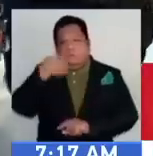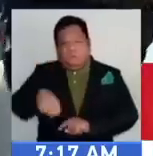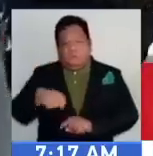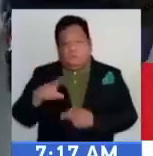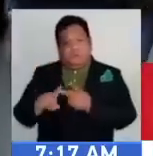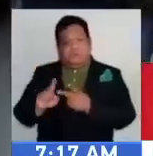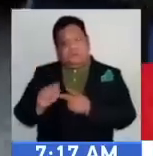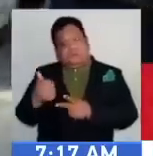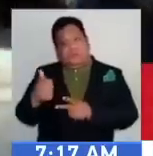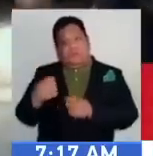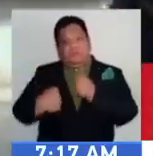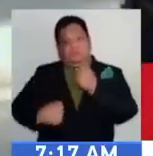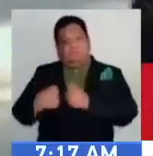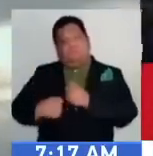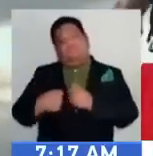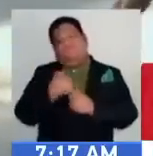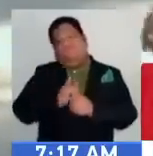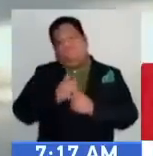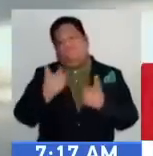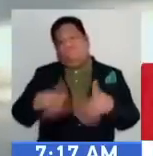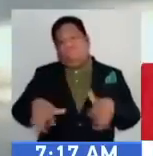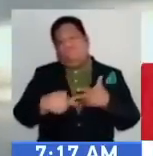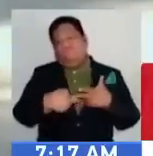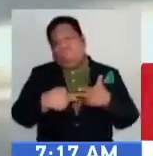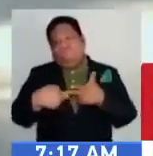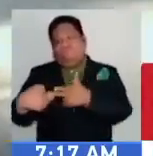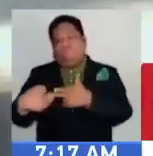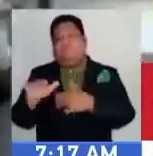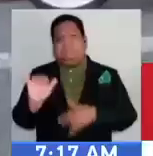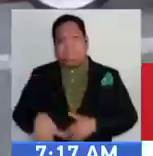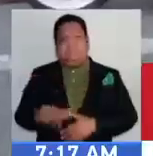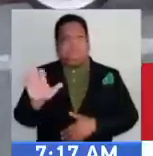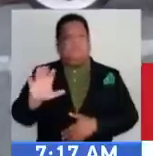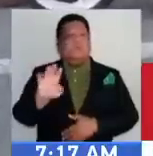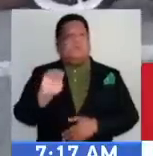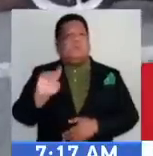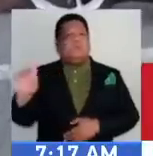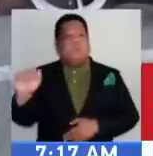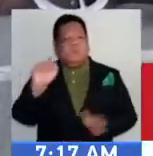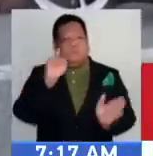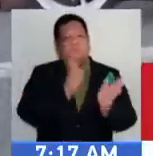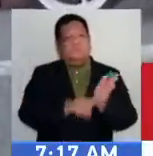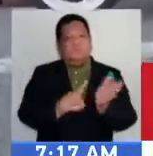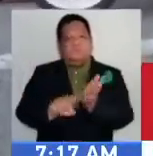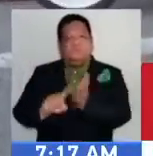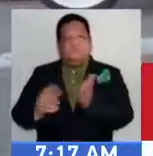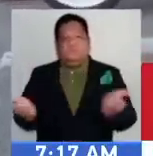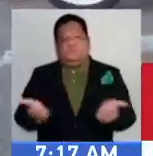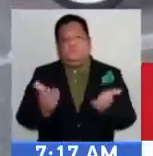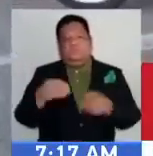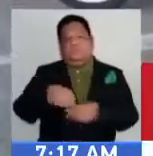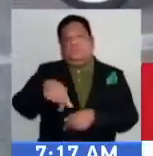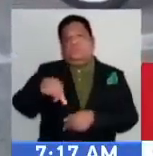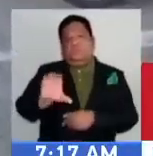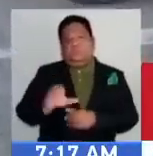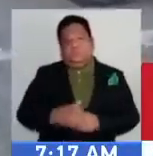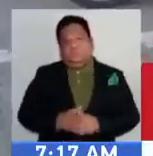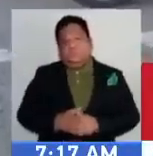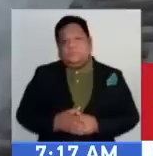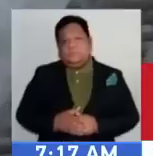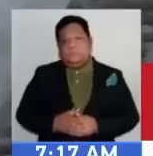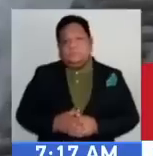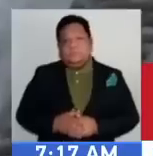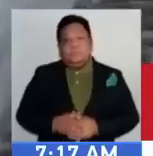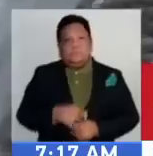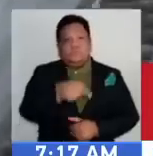na sa nagpapatuloy na operasyon ng MMDA ngayong umaga dito sa Quezon City. Sa Quezon Avenue, naabot na